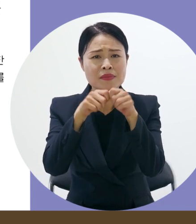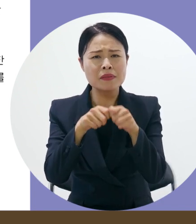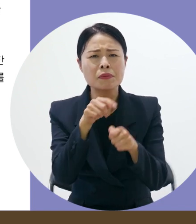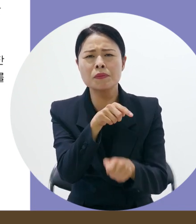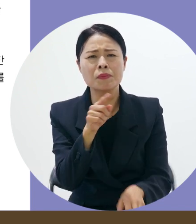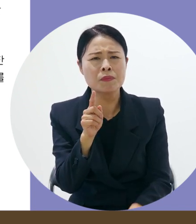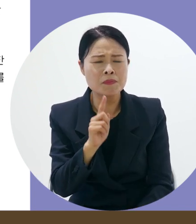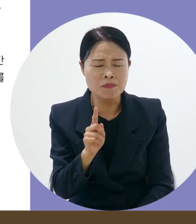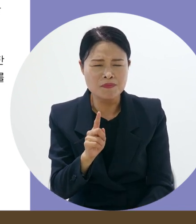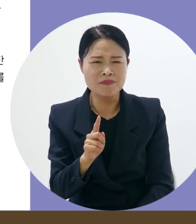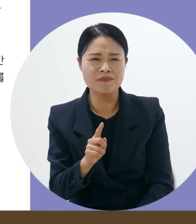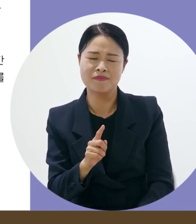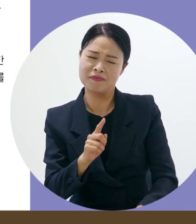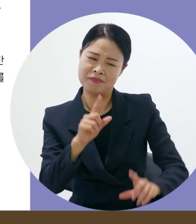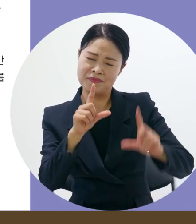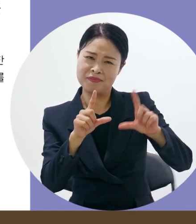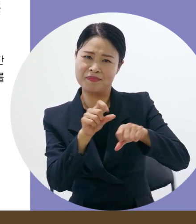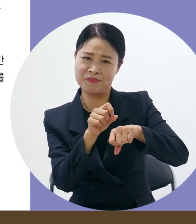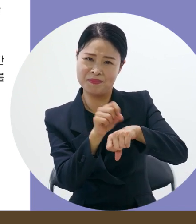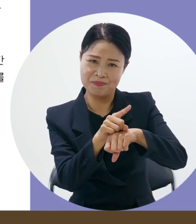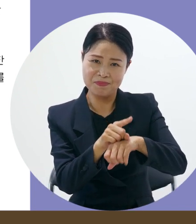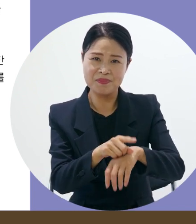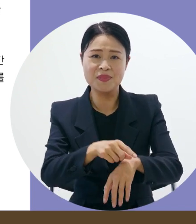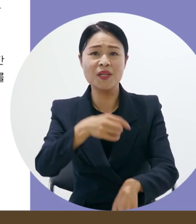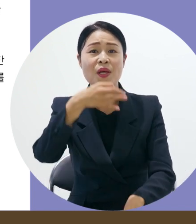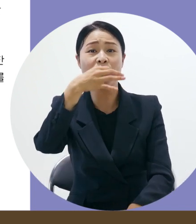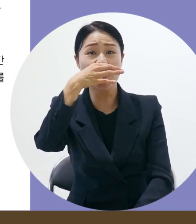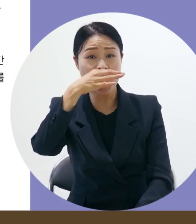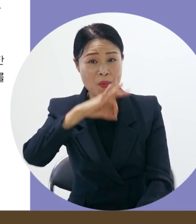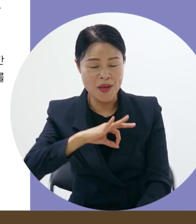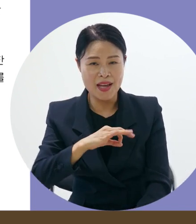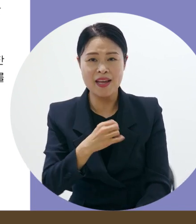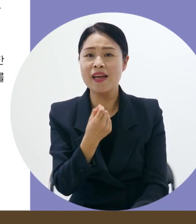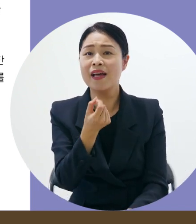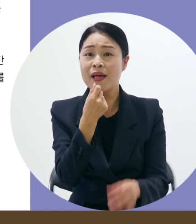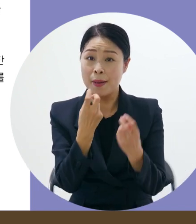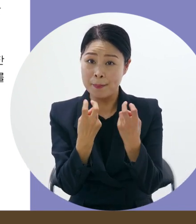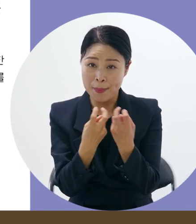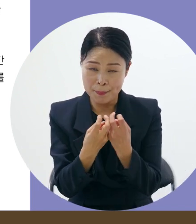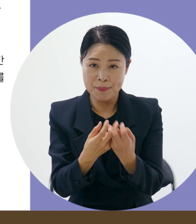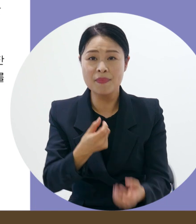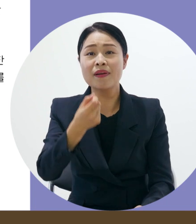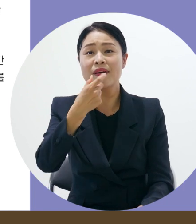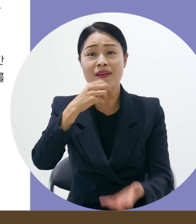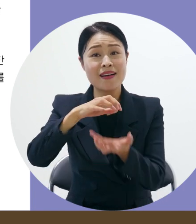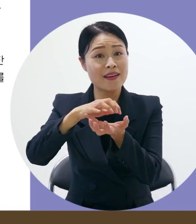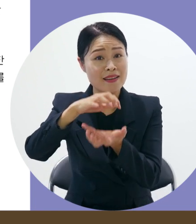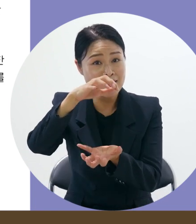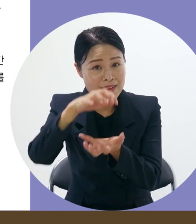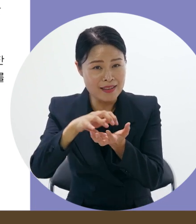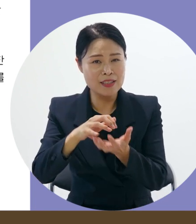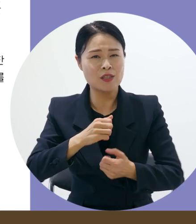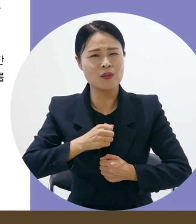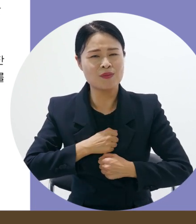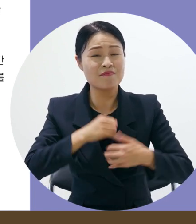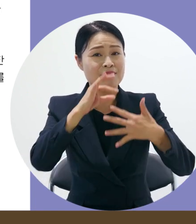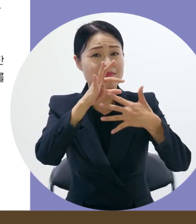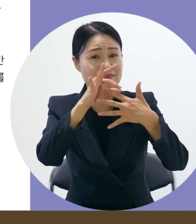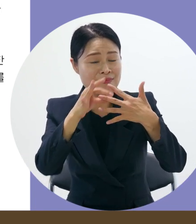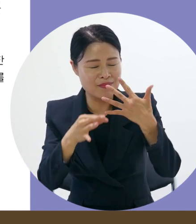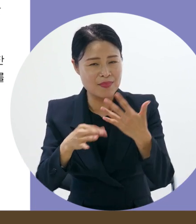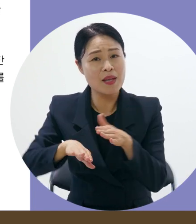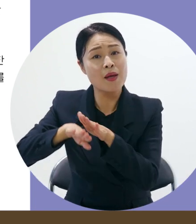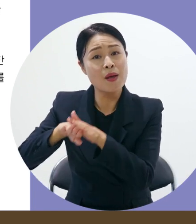상세 정보란 성상, 효능 효과, 용법 용량, 사용상의 주의사항, 저장